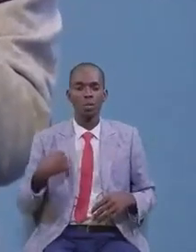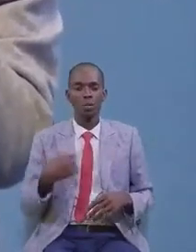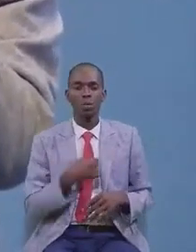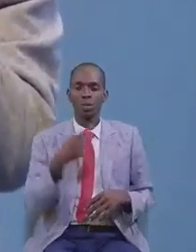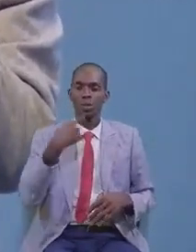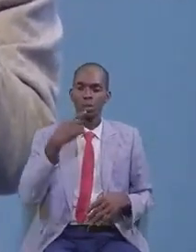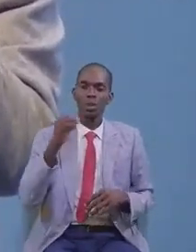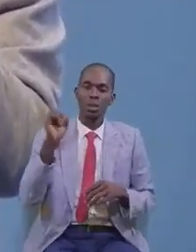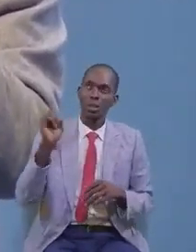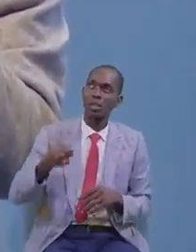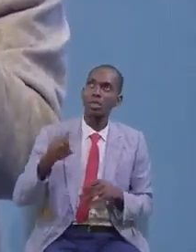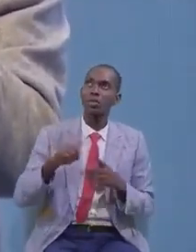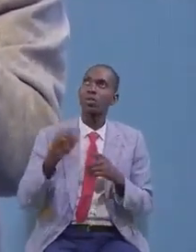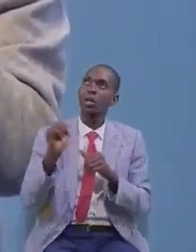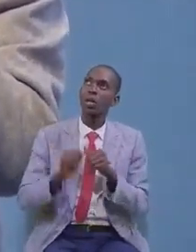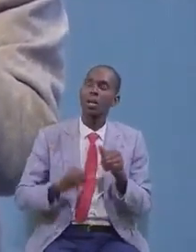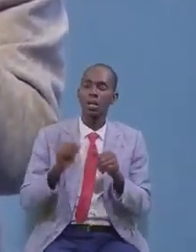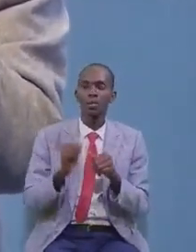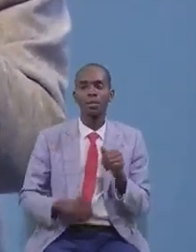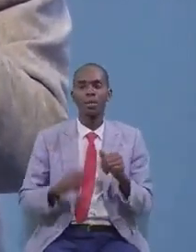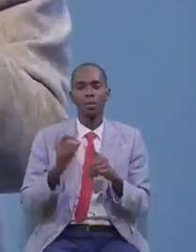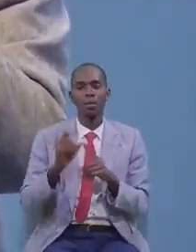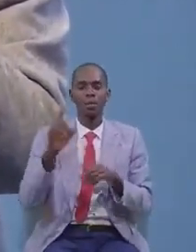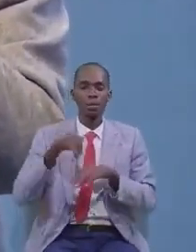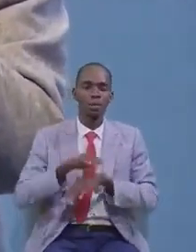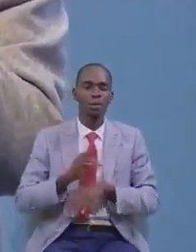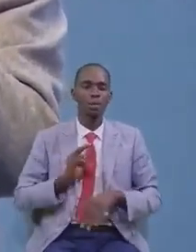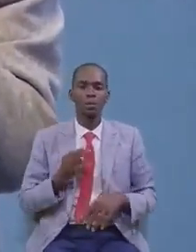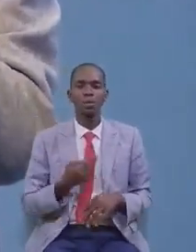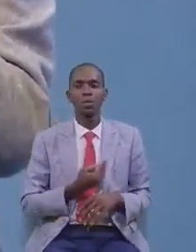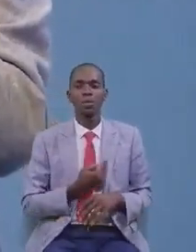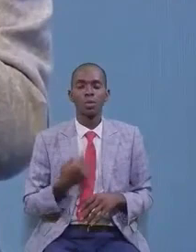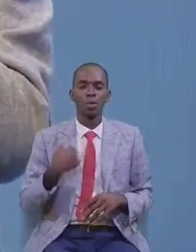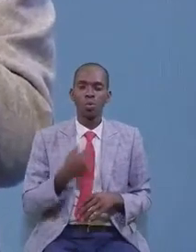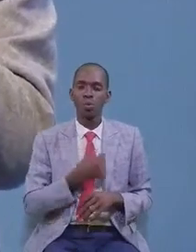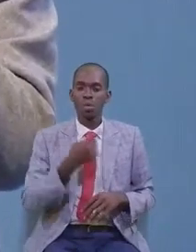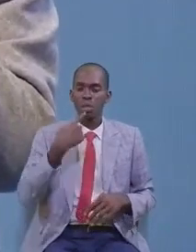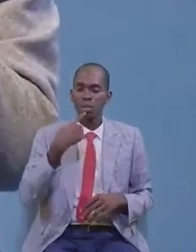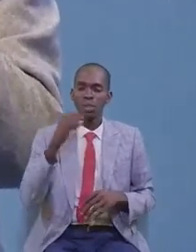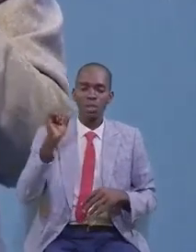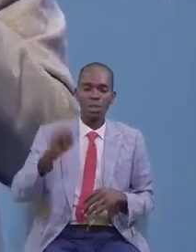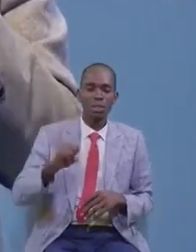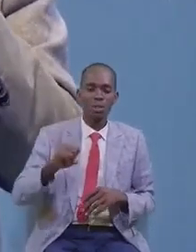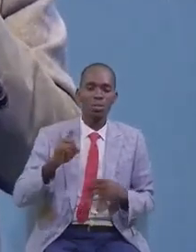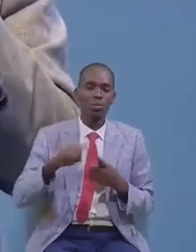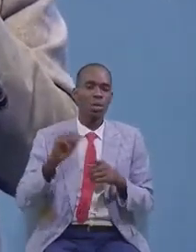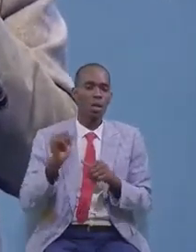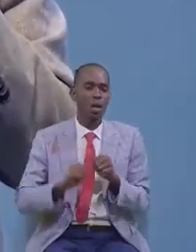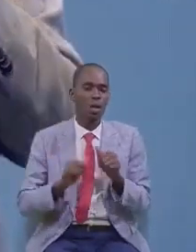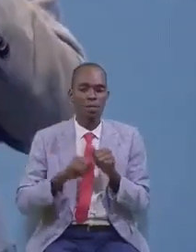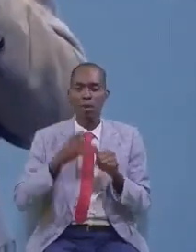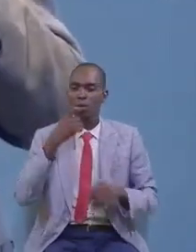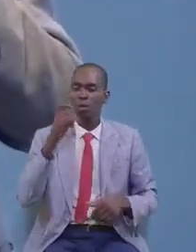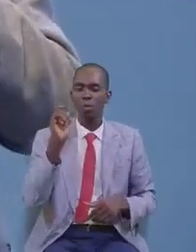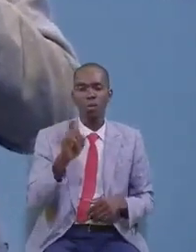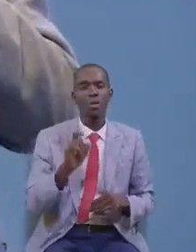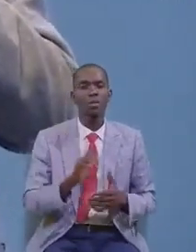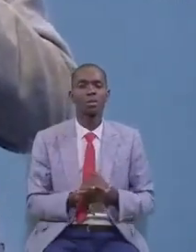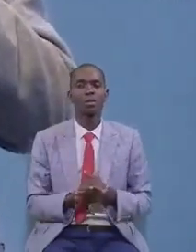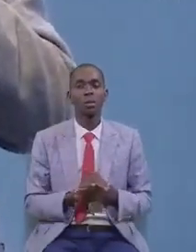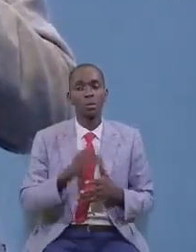every demand, మనము ఆయన యొక్క ప్రతి డిమాండ్ కు అవునని చెప్తున్నాం. Yes to every command, ప్రతి ఆజ్ఞకు అవునని చెప్తున్నాం.